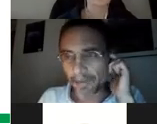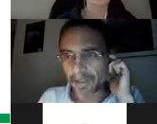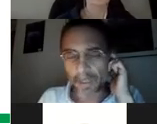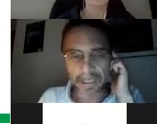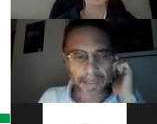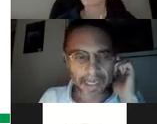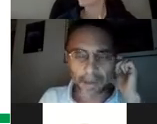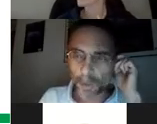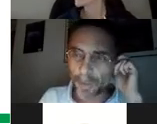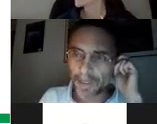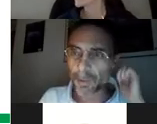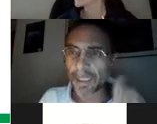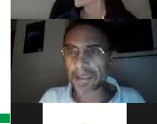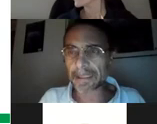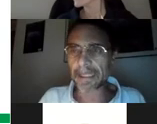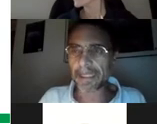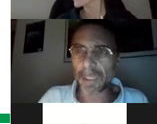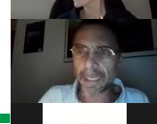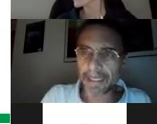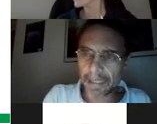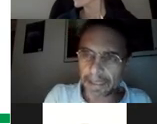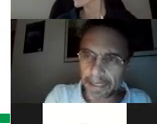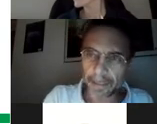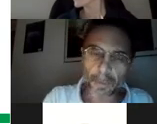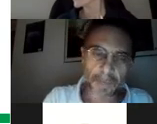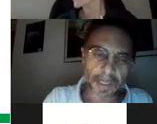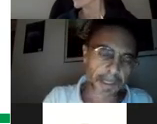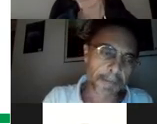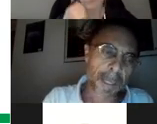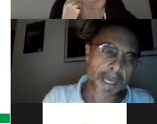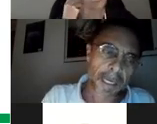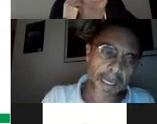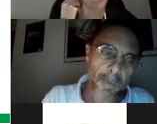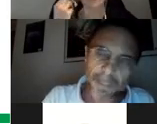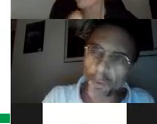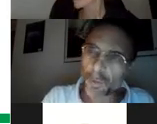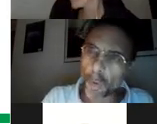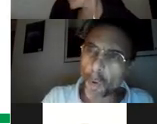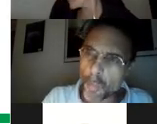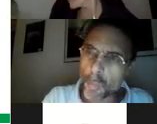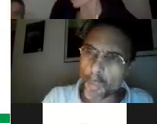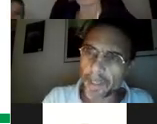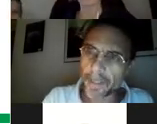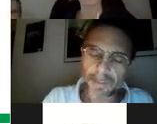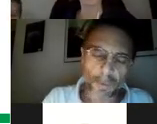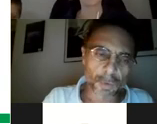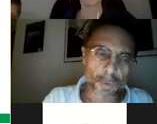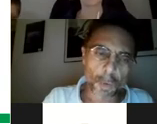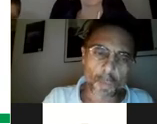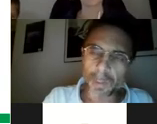anche grave, se volete, perché, così come detto dalla collega della Link University, queste fonti sono comunque